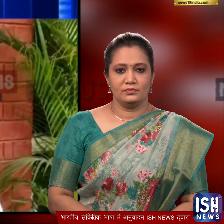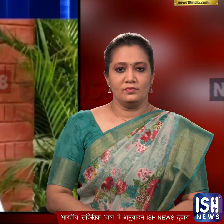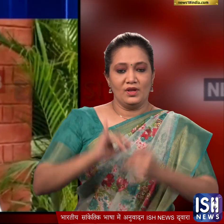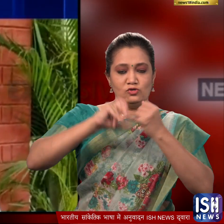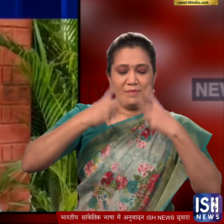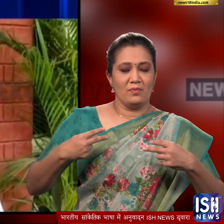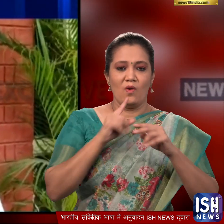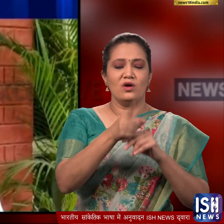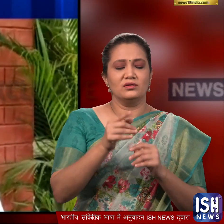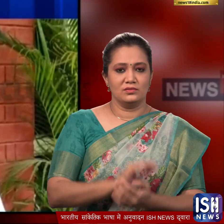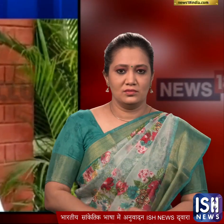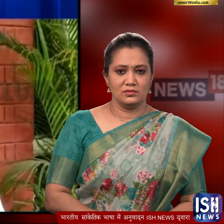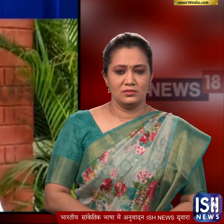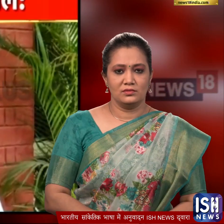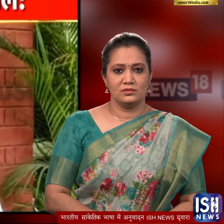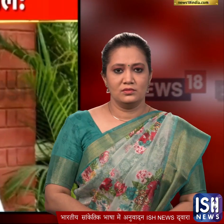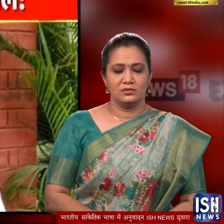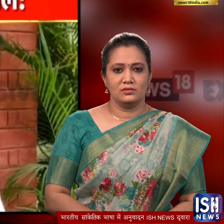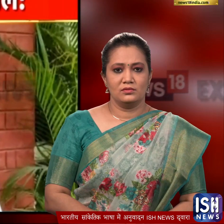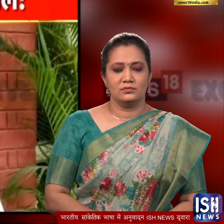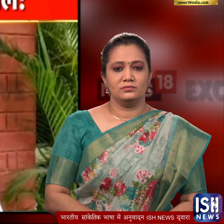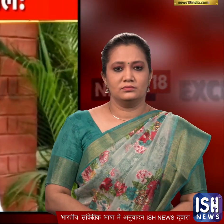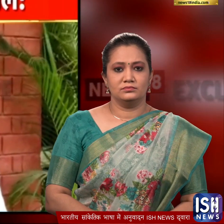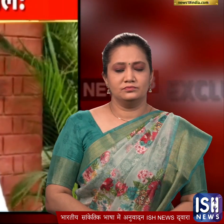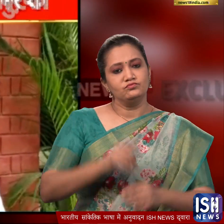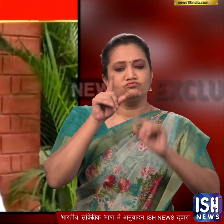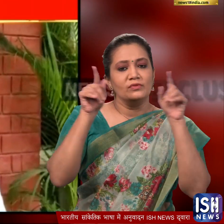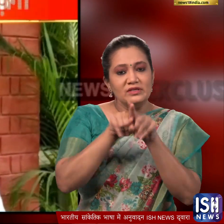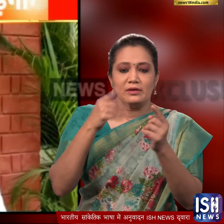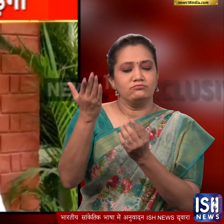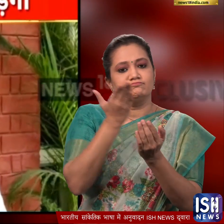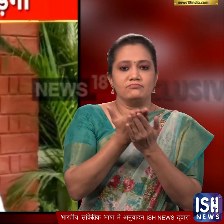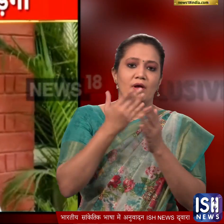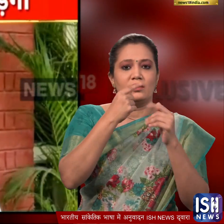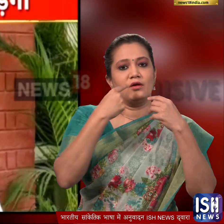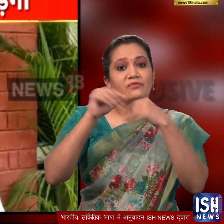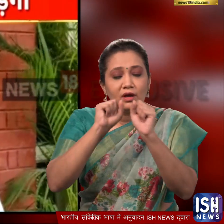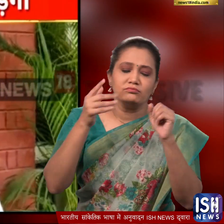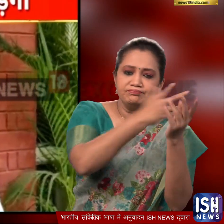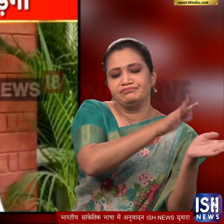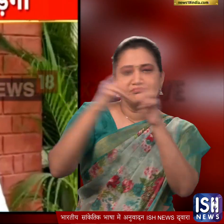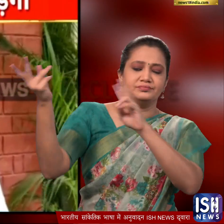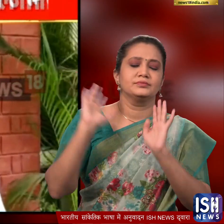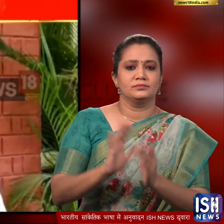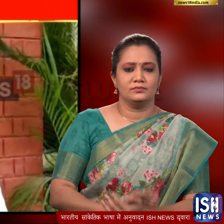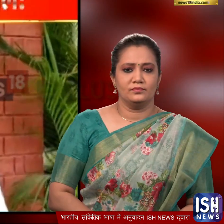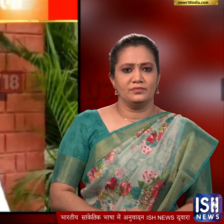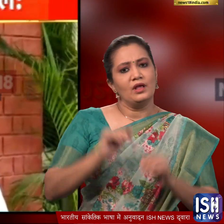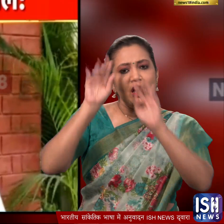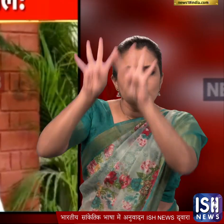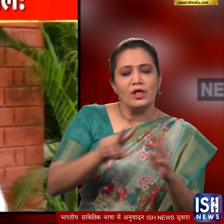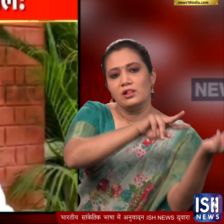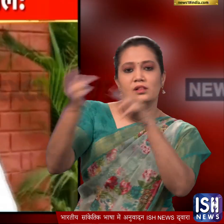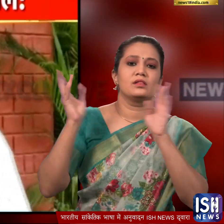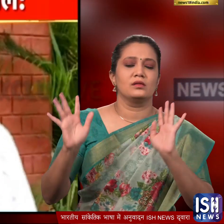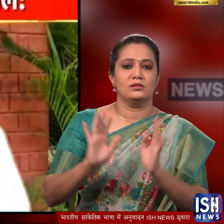मेरा ख्याल है कि सुप्रीम कोर्ट ने 2 हफ्ते का ज्यादा टाइम दिया। अगर 1 दिन का भी देती तो हम उसी दिन इसको रिहा कर देते, जेल में